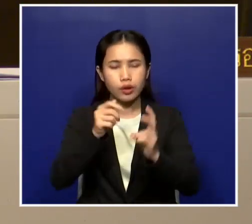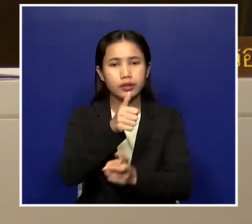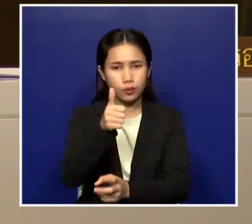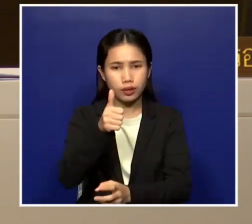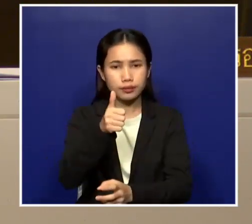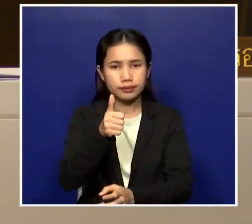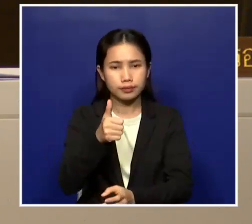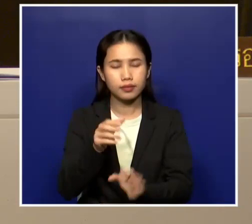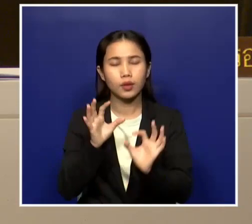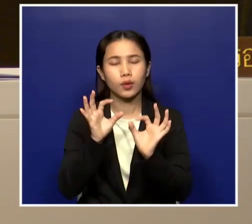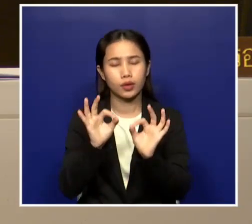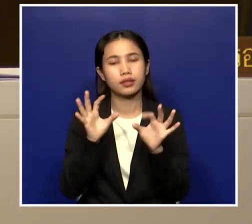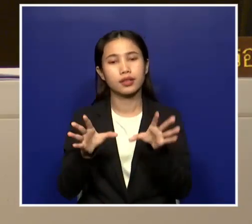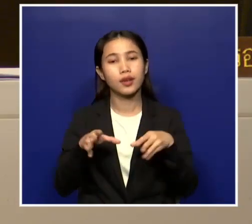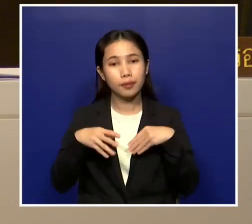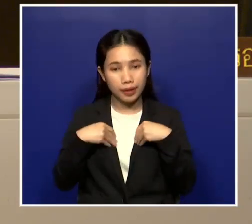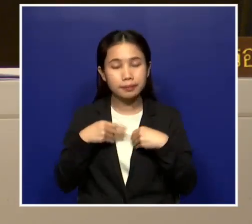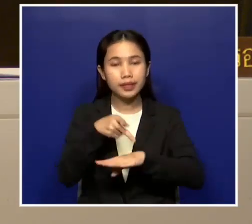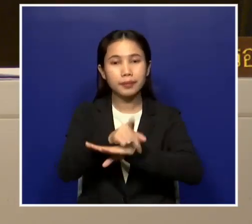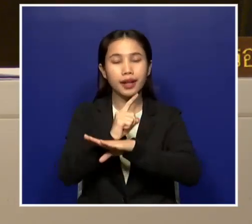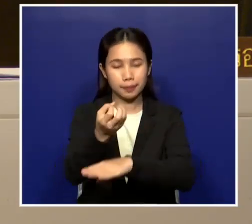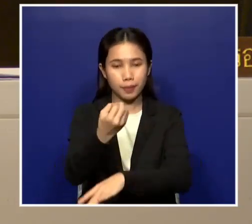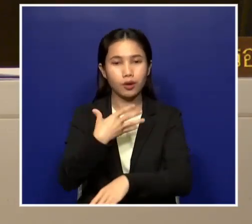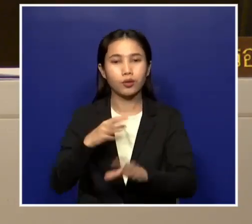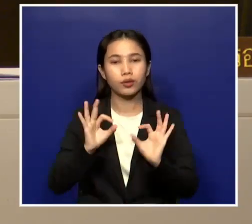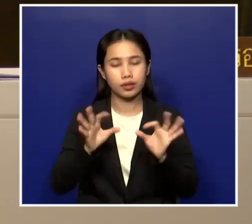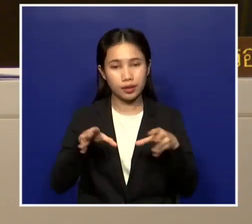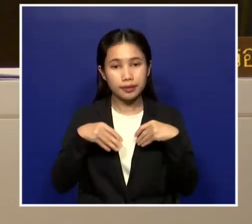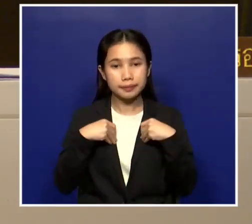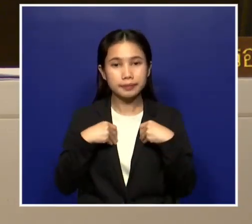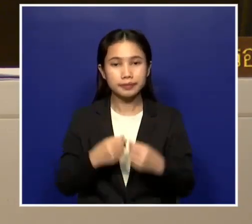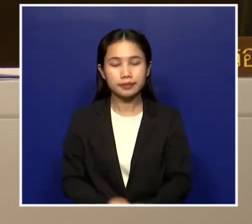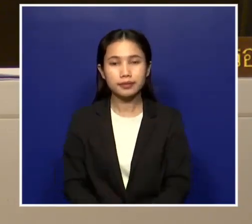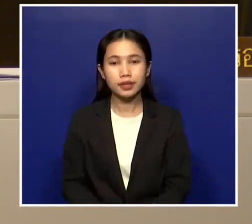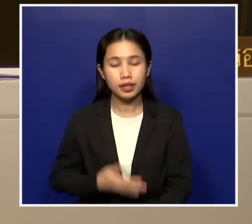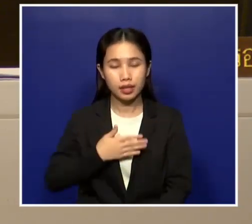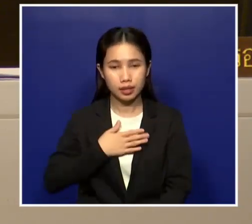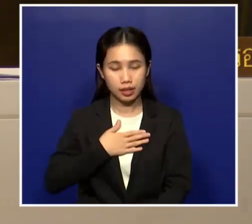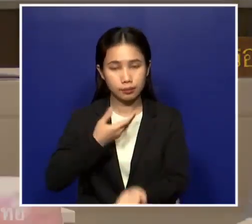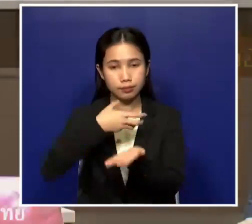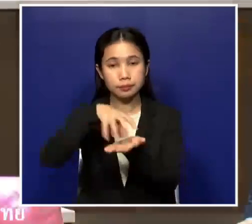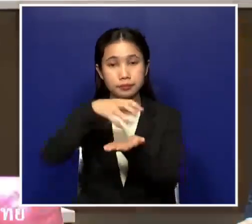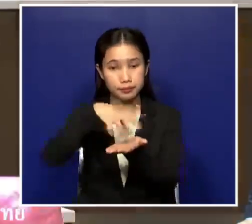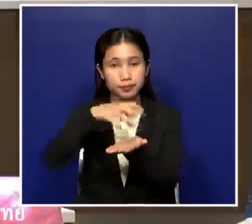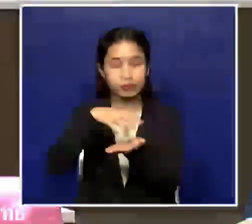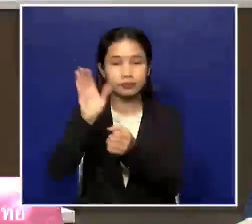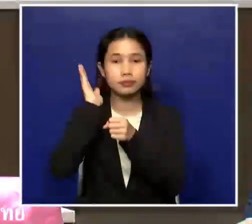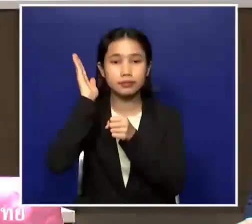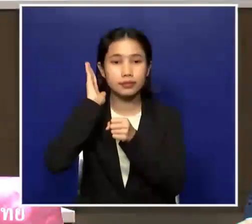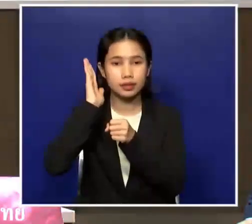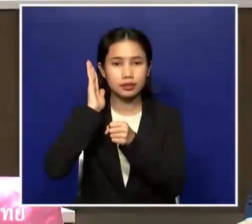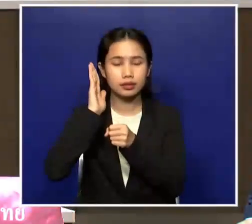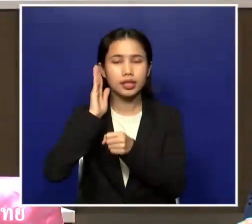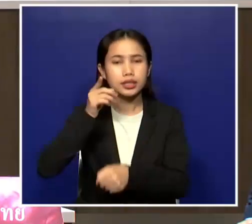จะทำตามบัญชาท่านประธานอย่างเคร่งครัดเลยครับ ครับ เพราะว่าสิ่งที่ผมจะกล่าวทั้งหมดนี้เป็นความจริ